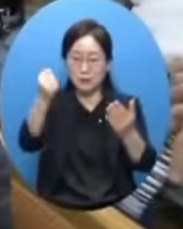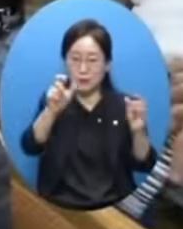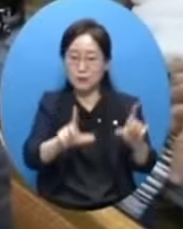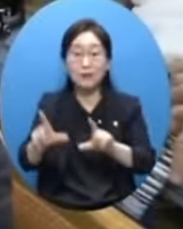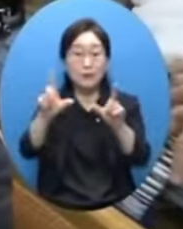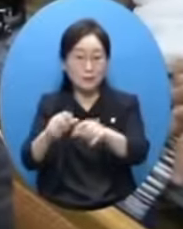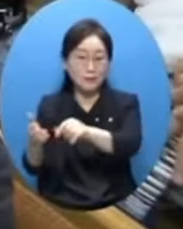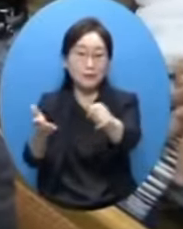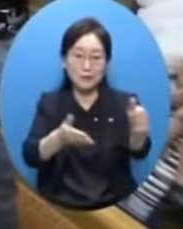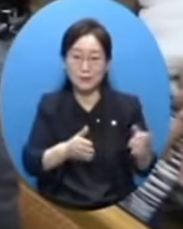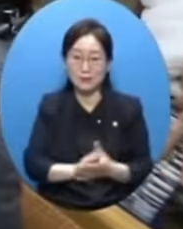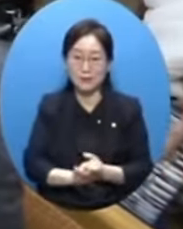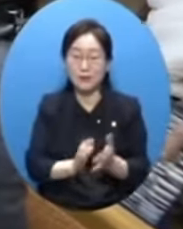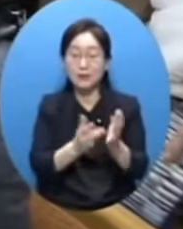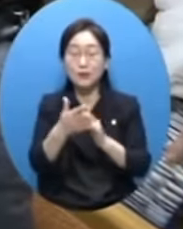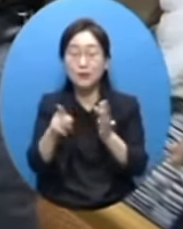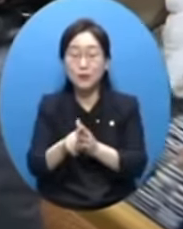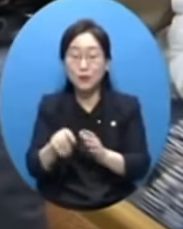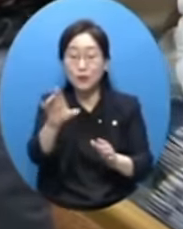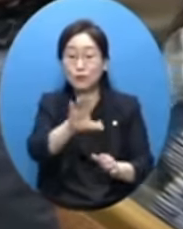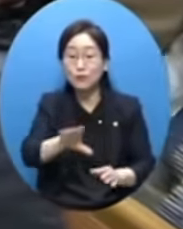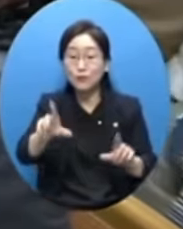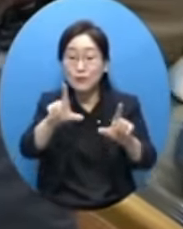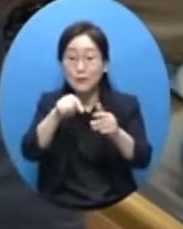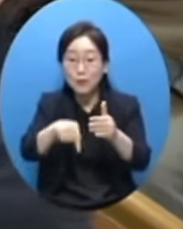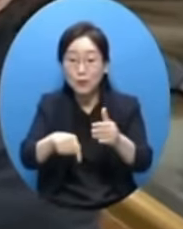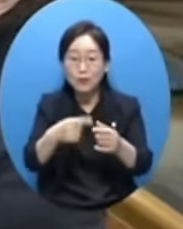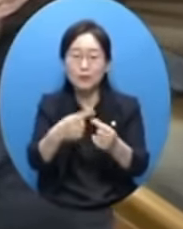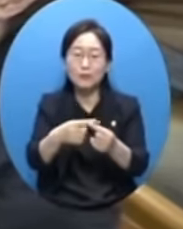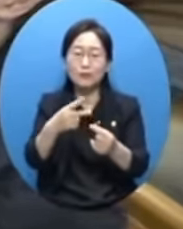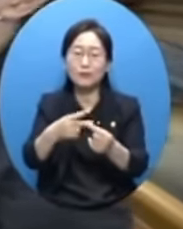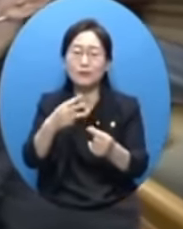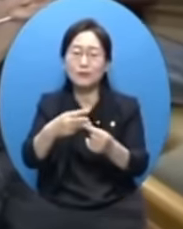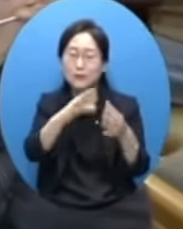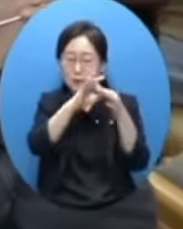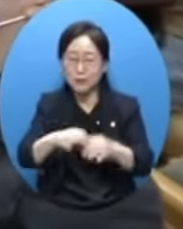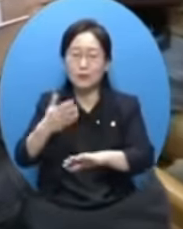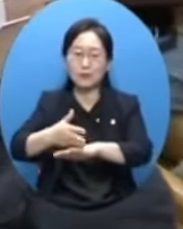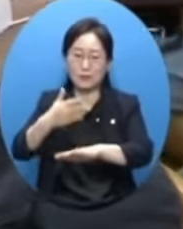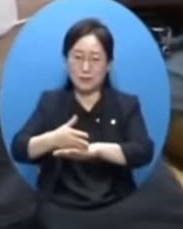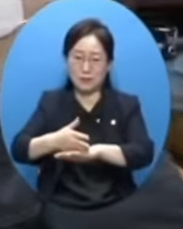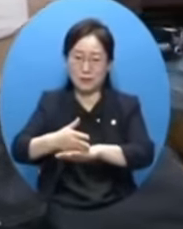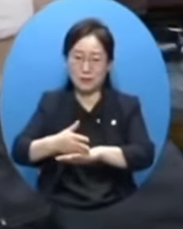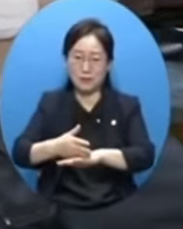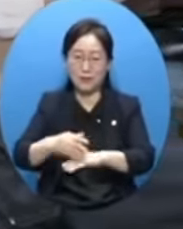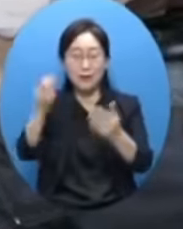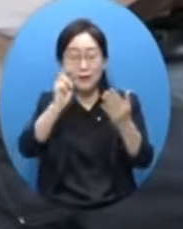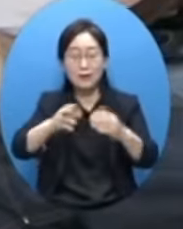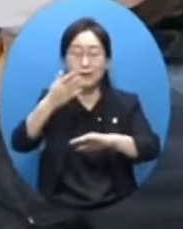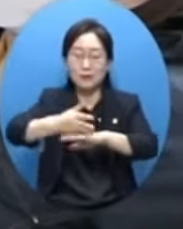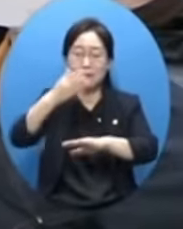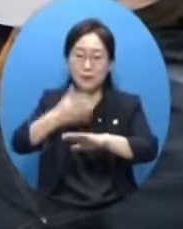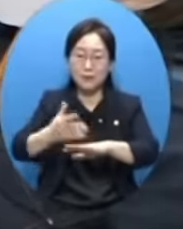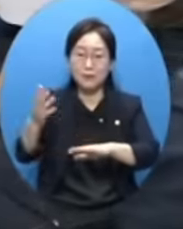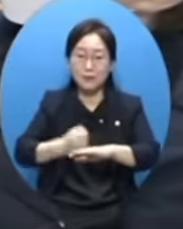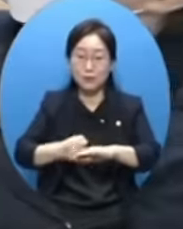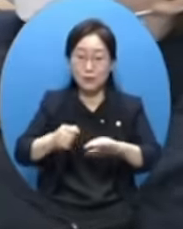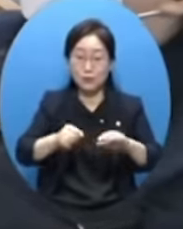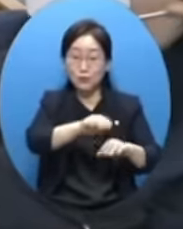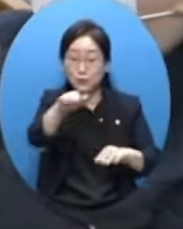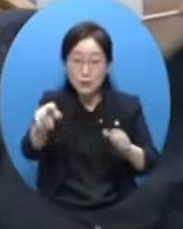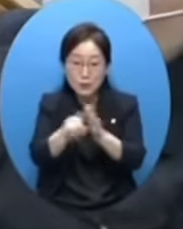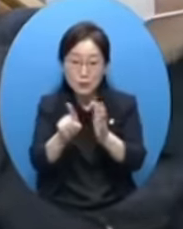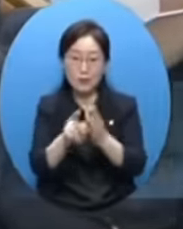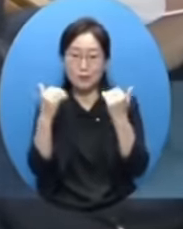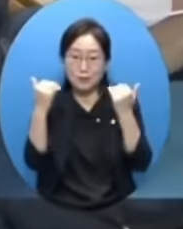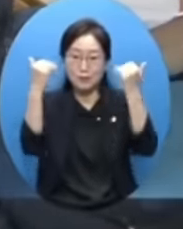것입니다. 예수 믿고 우리의 삶은 첫째도 감사하여, 둘째도 감사하여, 마지막도 감사합니다. 찬양과 감사의 삶이 우리의 믿음을 자라게 하고